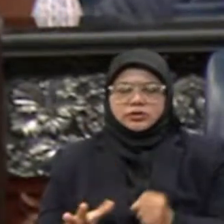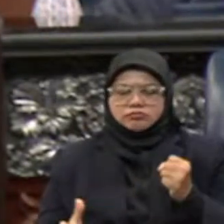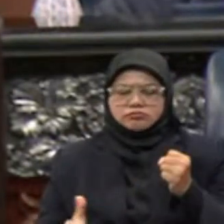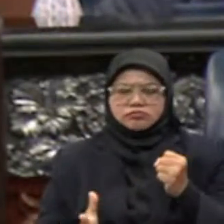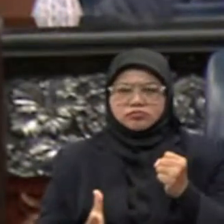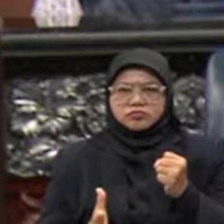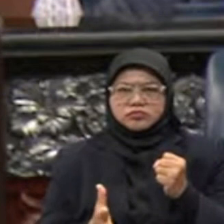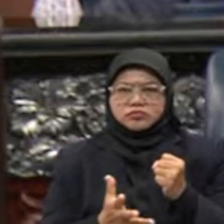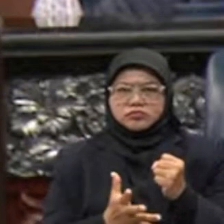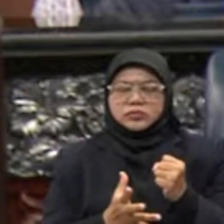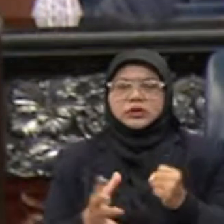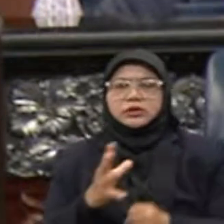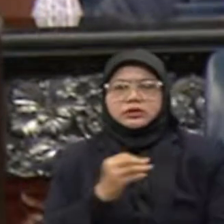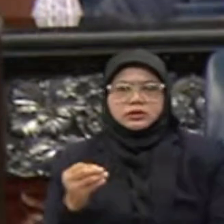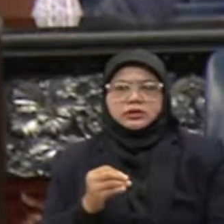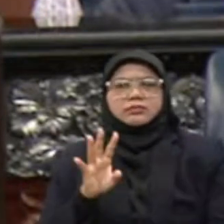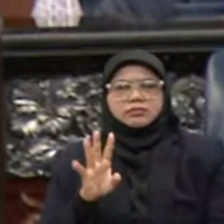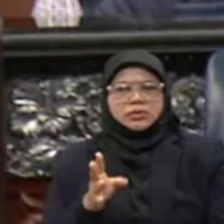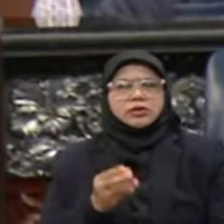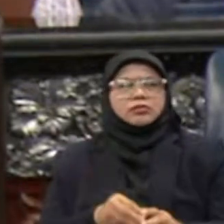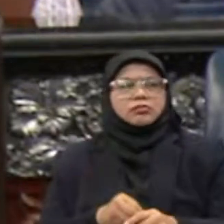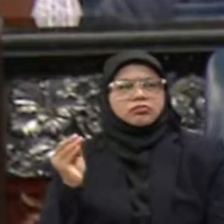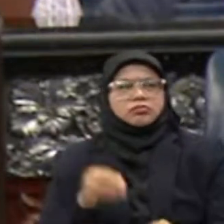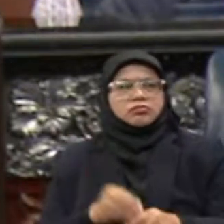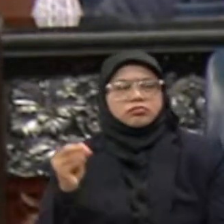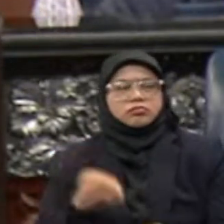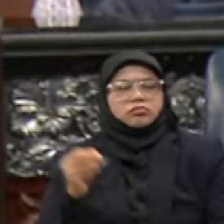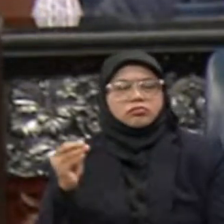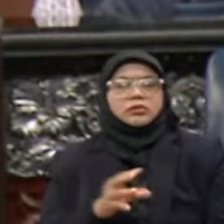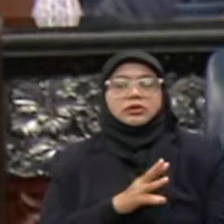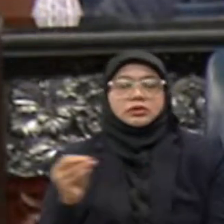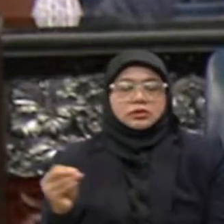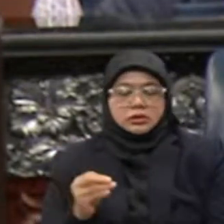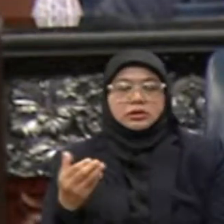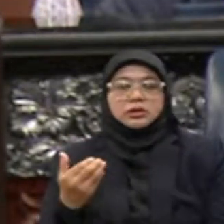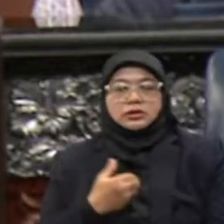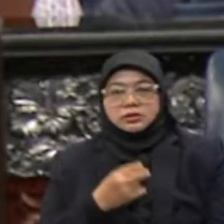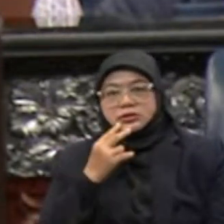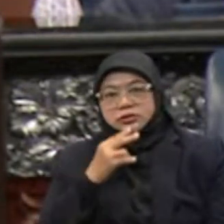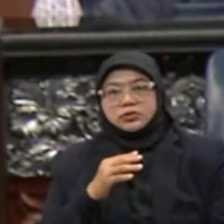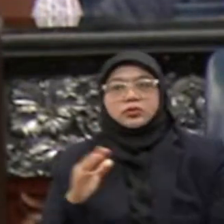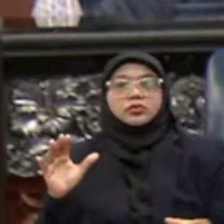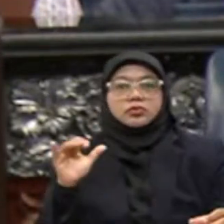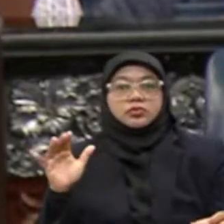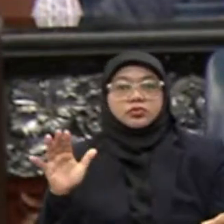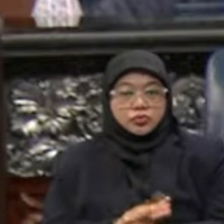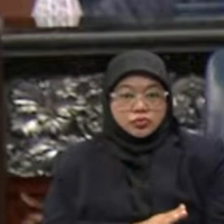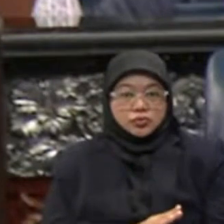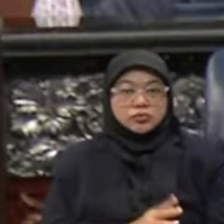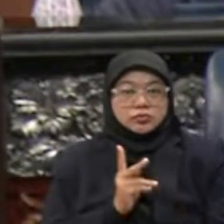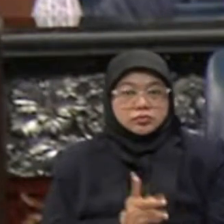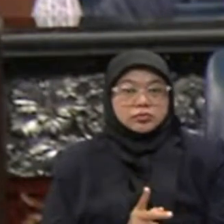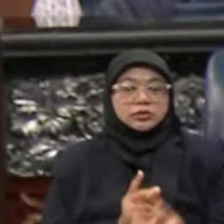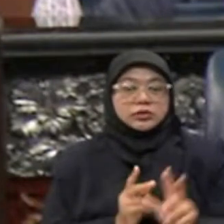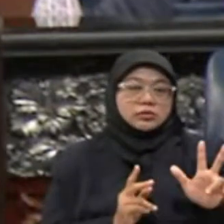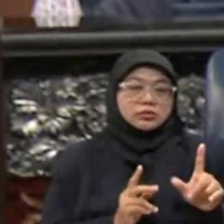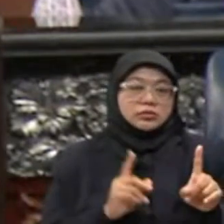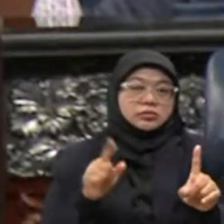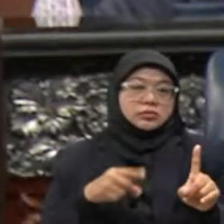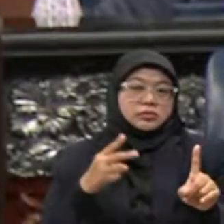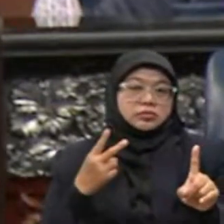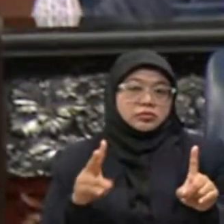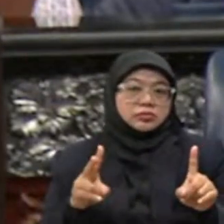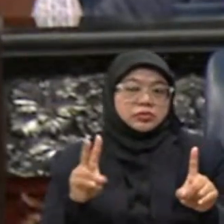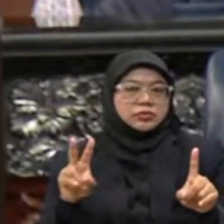ketara akibat daripada 4 pengeluaran tersebut melihat dari tahap kecukupan simpanan zakat 31 Desember